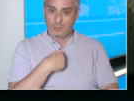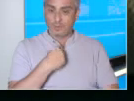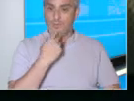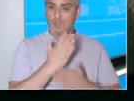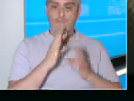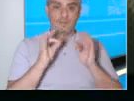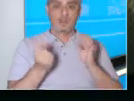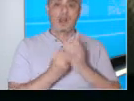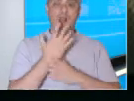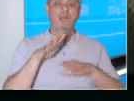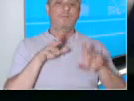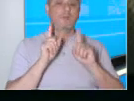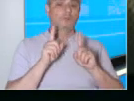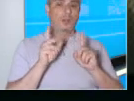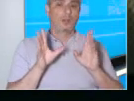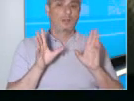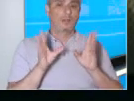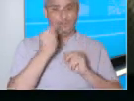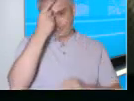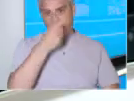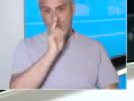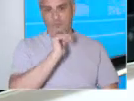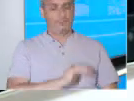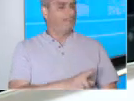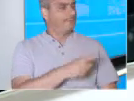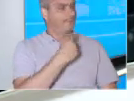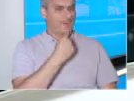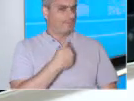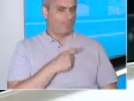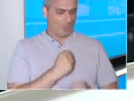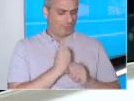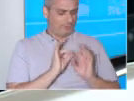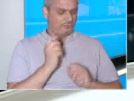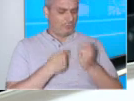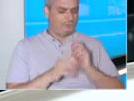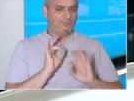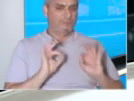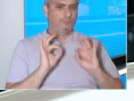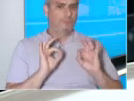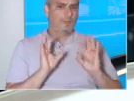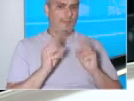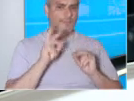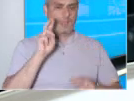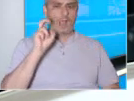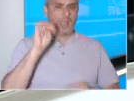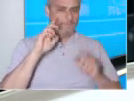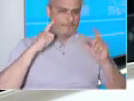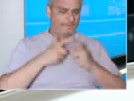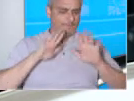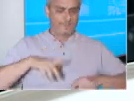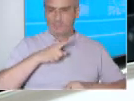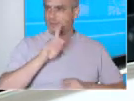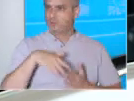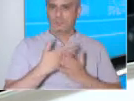לך תחילה, להקים ממשלה עם גדעון. טוב, תגיד, אמרת, אנחנו לא עושים שום עסקים בשום דבר עם רע"מ. יש הצעת